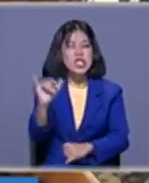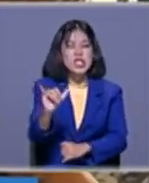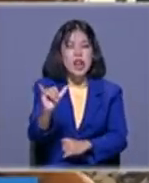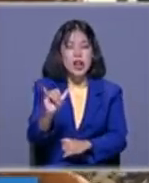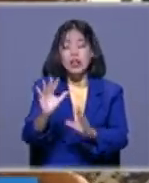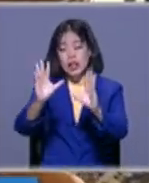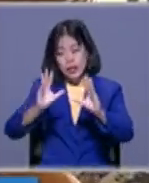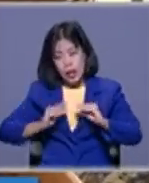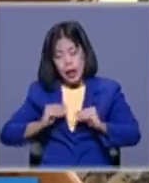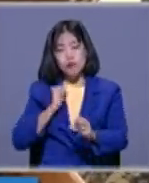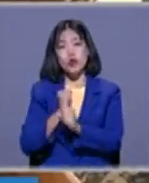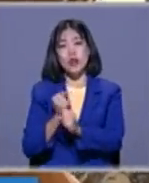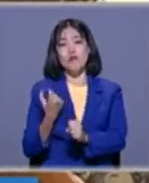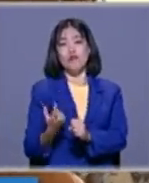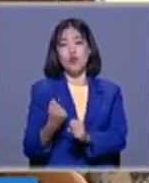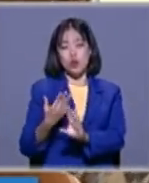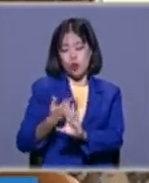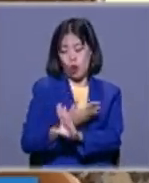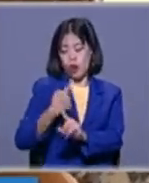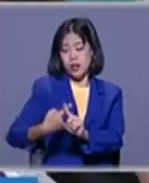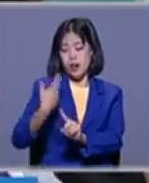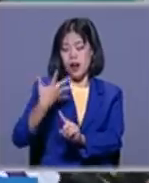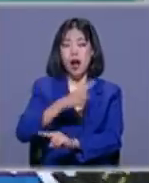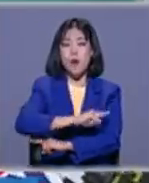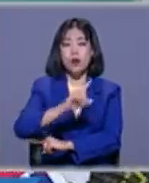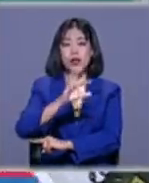าลรับศาลก็ต้องเร่งทำให้เสร็จก่อนวันที่9